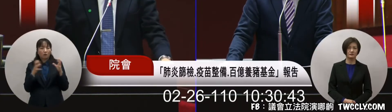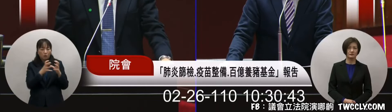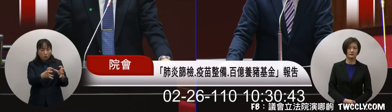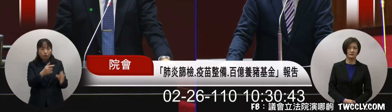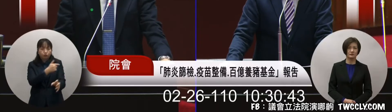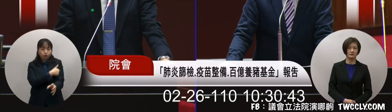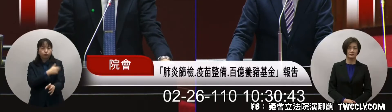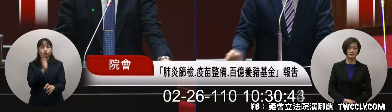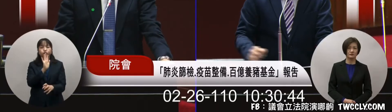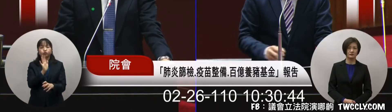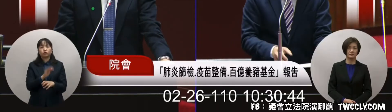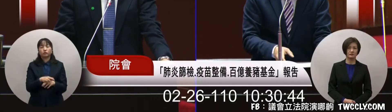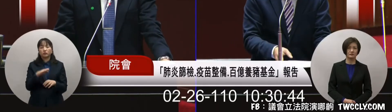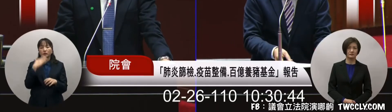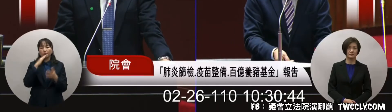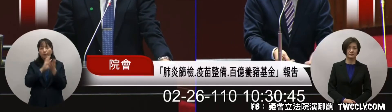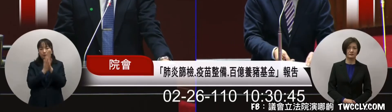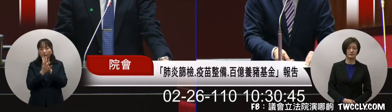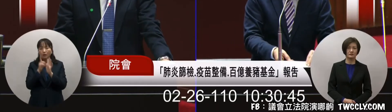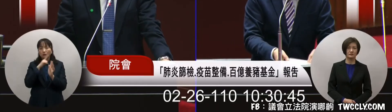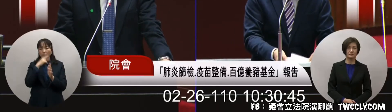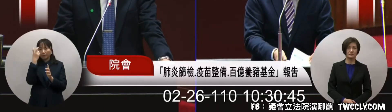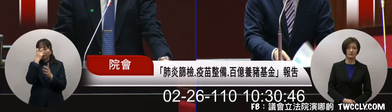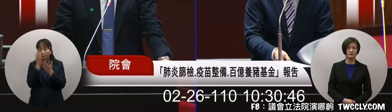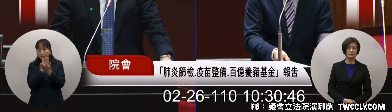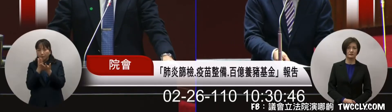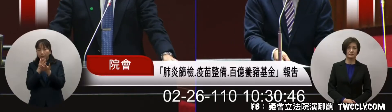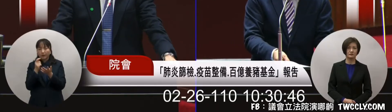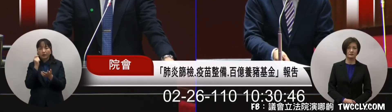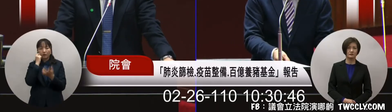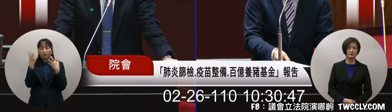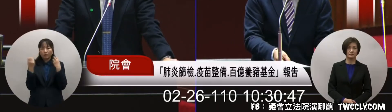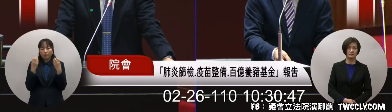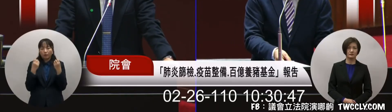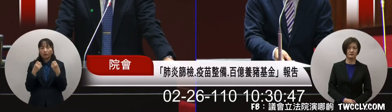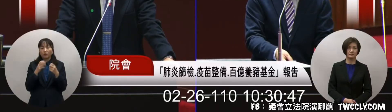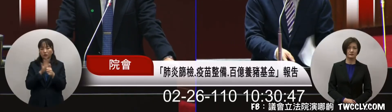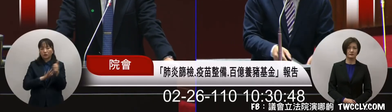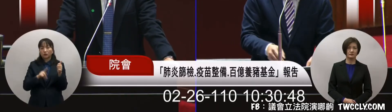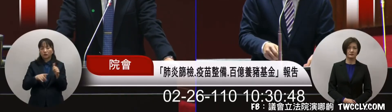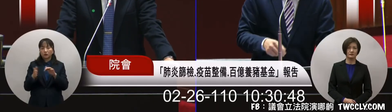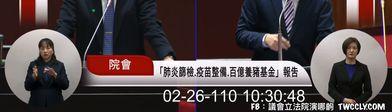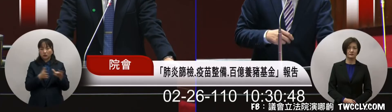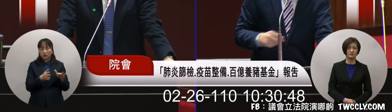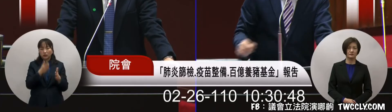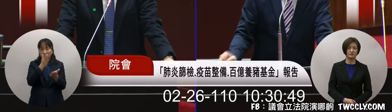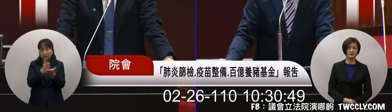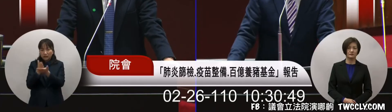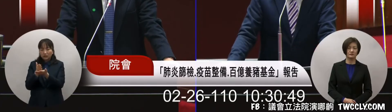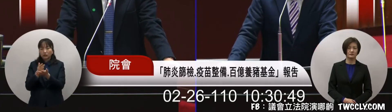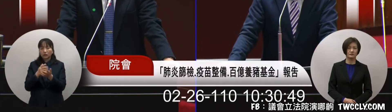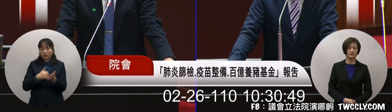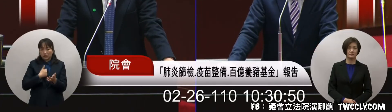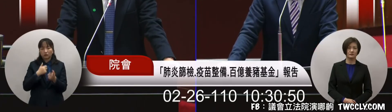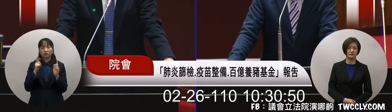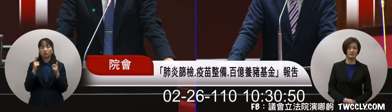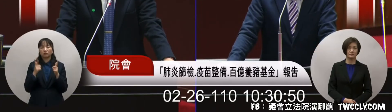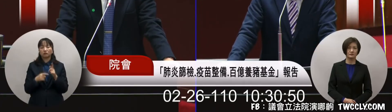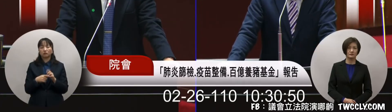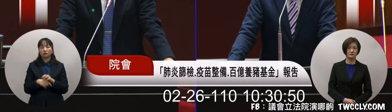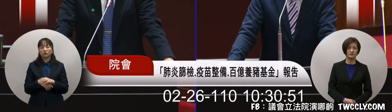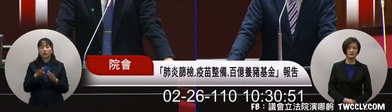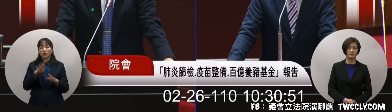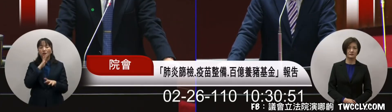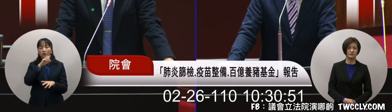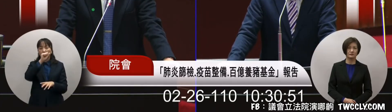而会在这诊断上面造成一个比较困难，所以没有这样子一个停打施打。然后第二个 A G 的